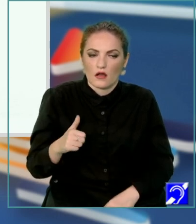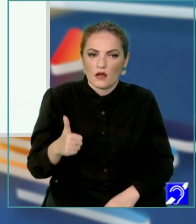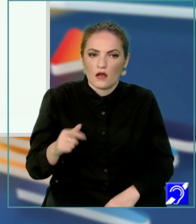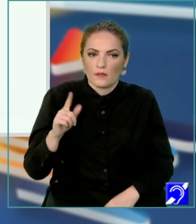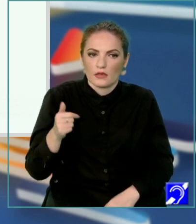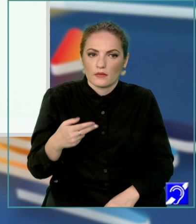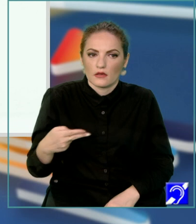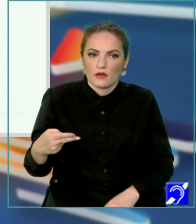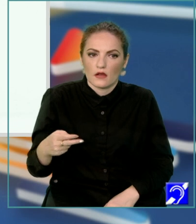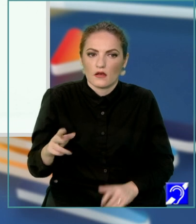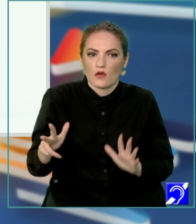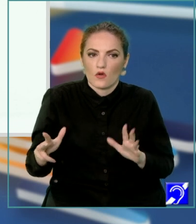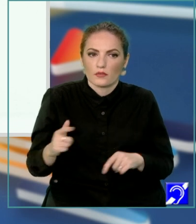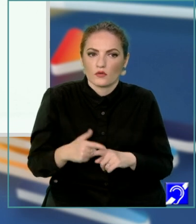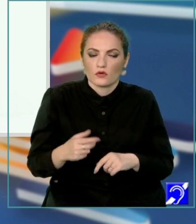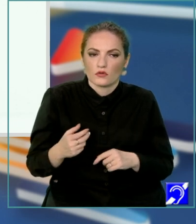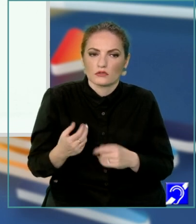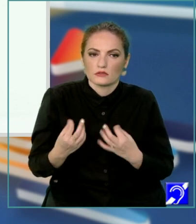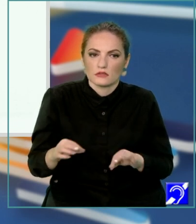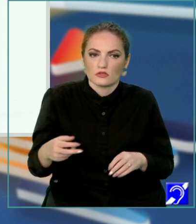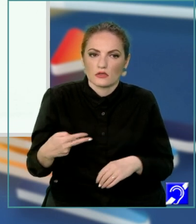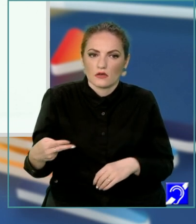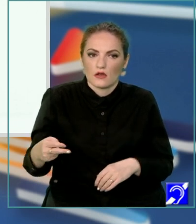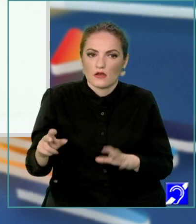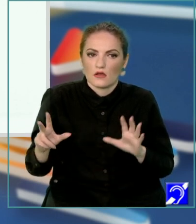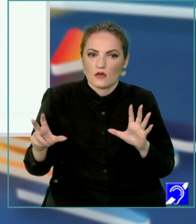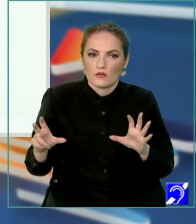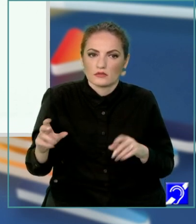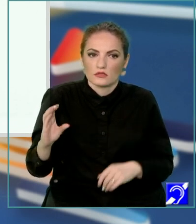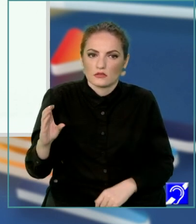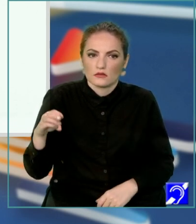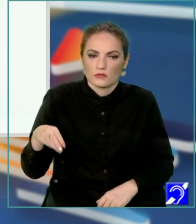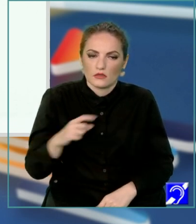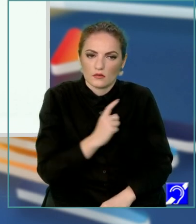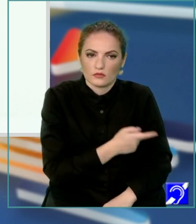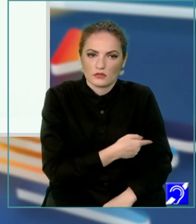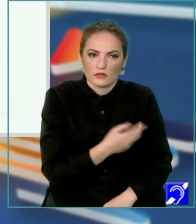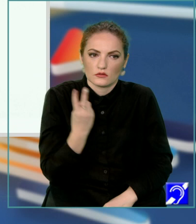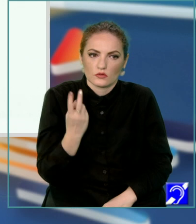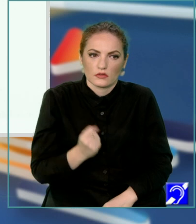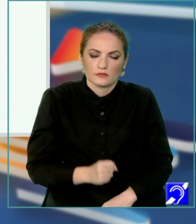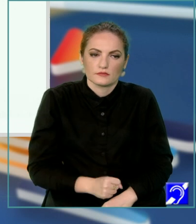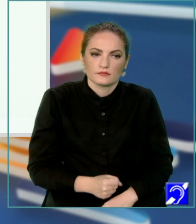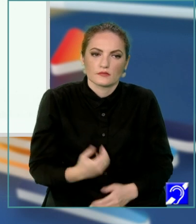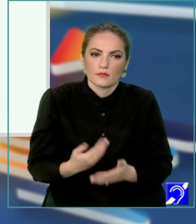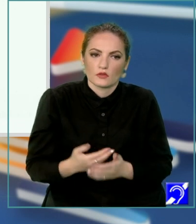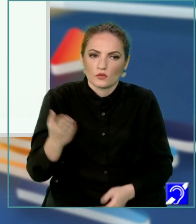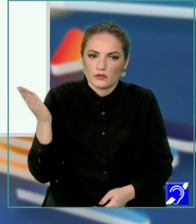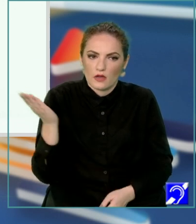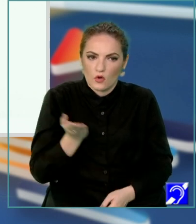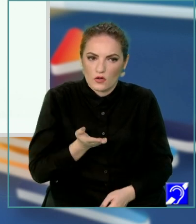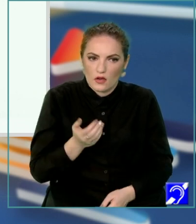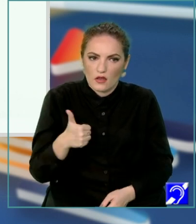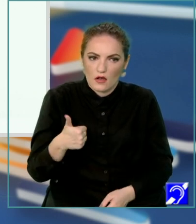opt a primi este 10 Deci 80 cm pătrați pentru a determina diagonala